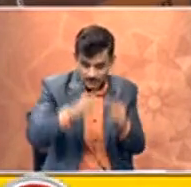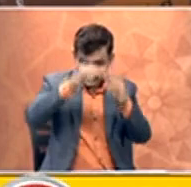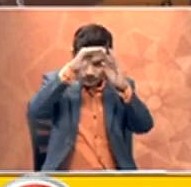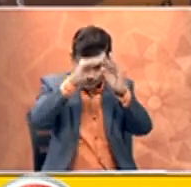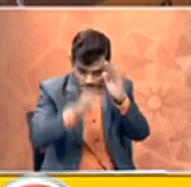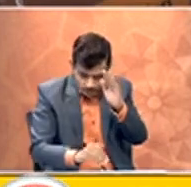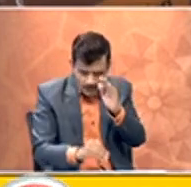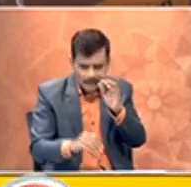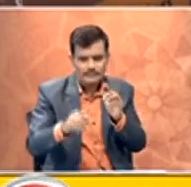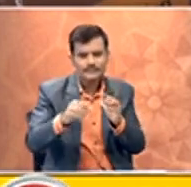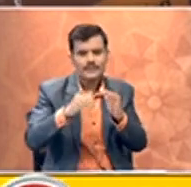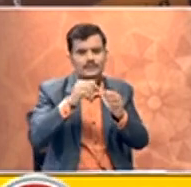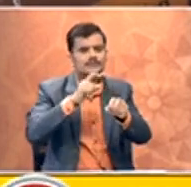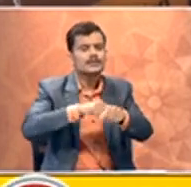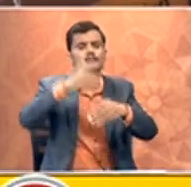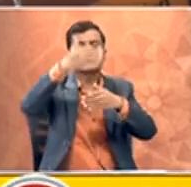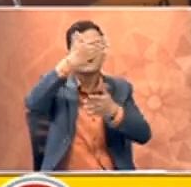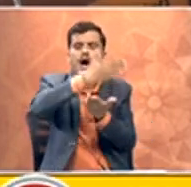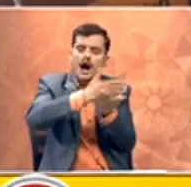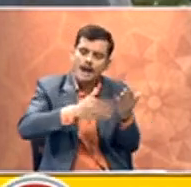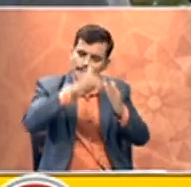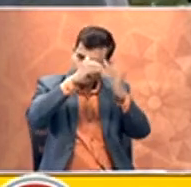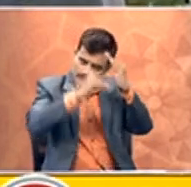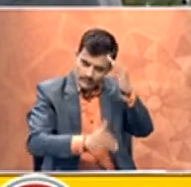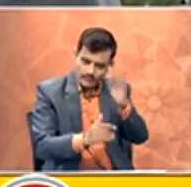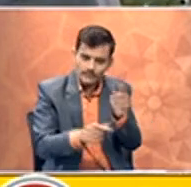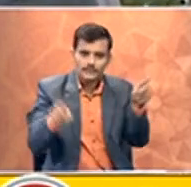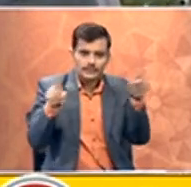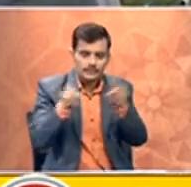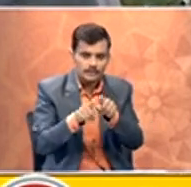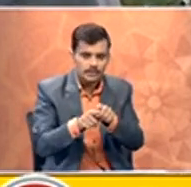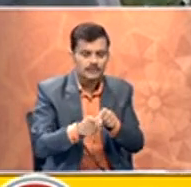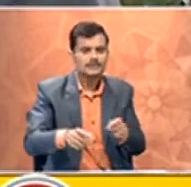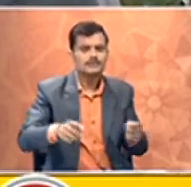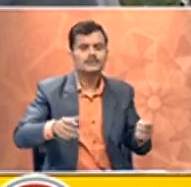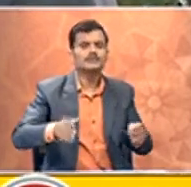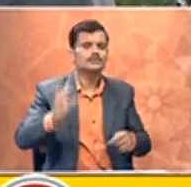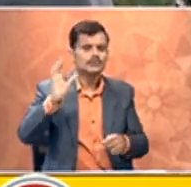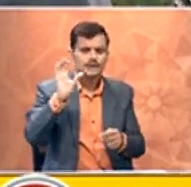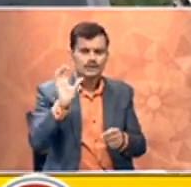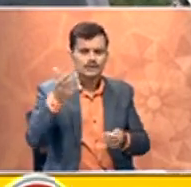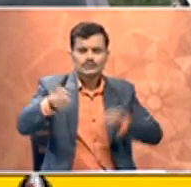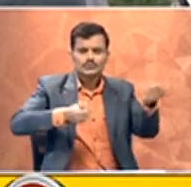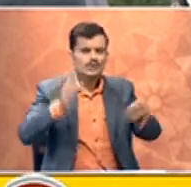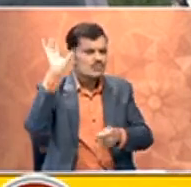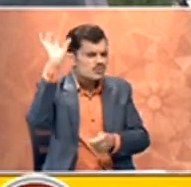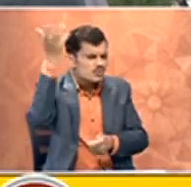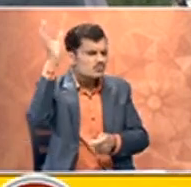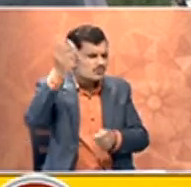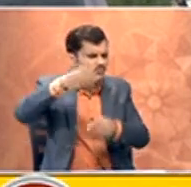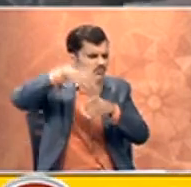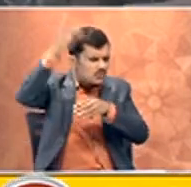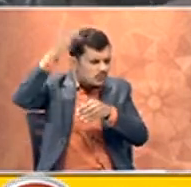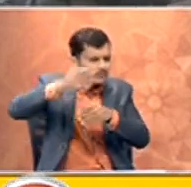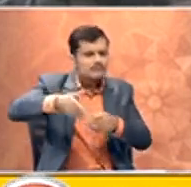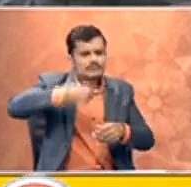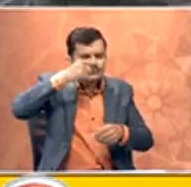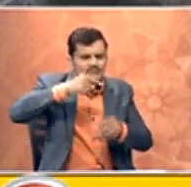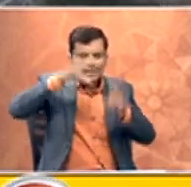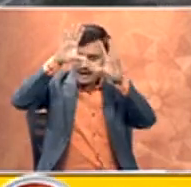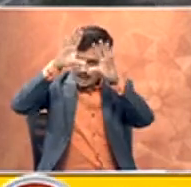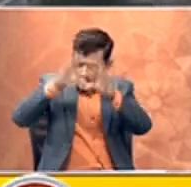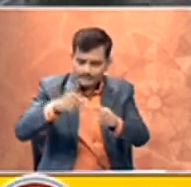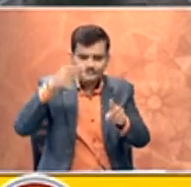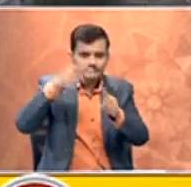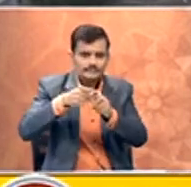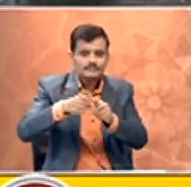से भी कम समय में पहुंच रहा है। इससे जहां ईंधन से होने वाला प्रदूषण रुका है, वहीं ईंधन का खर्च भी बच रहा